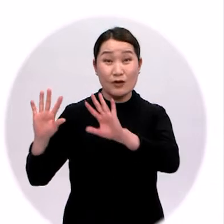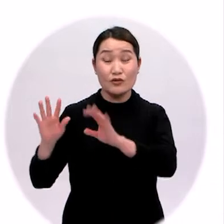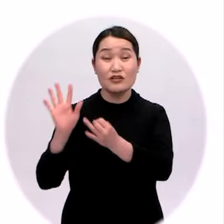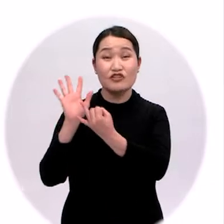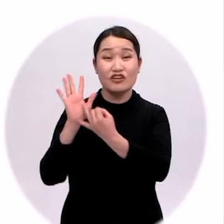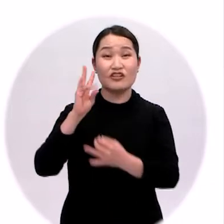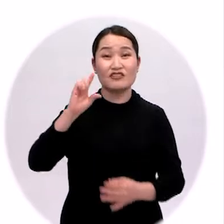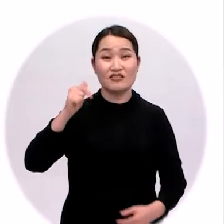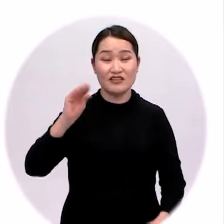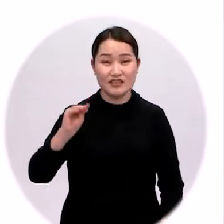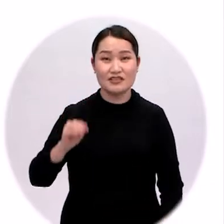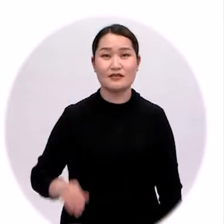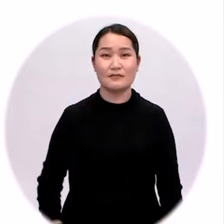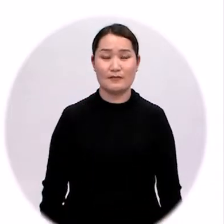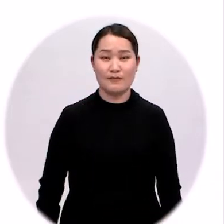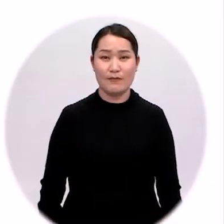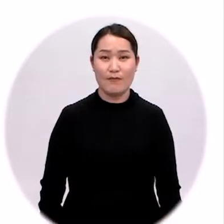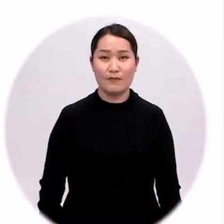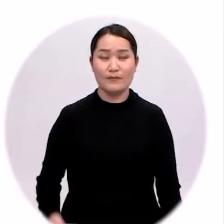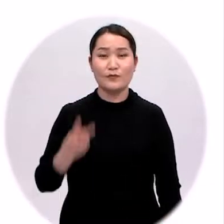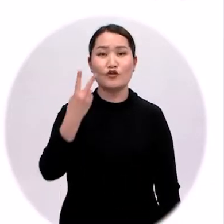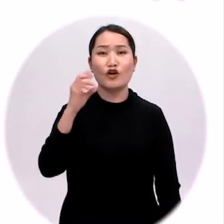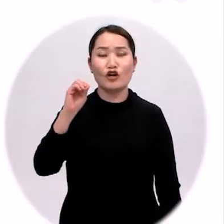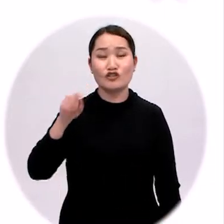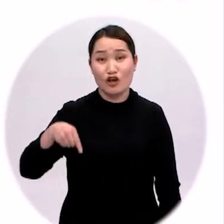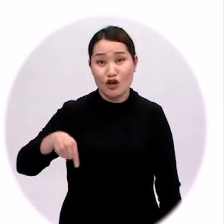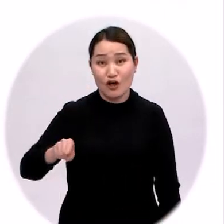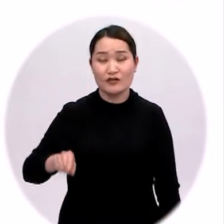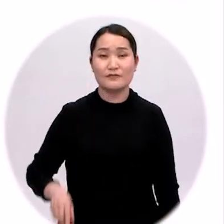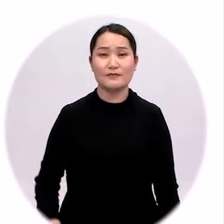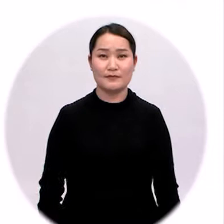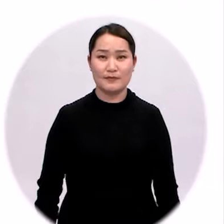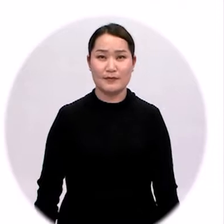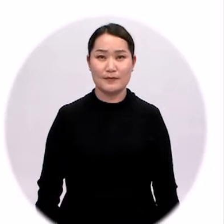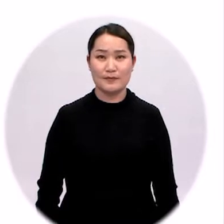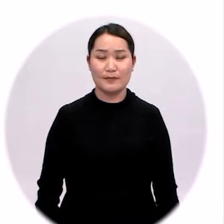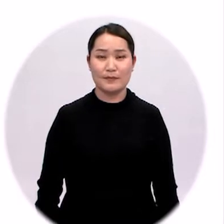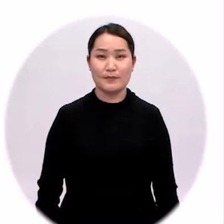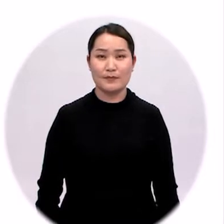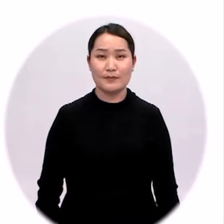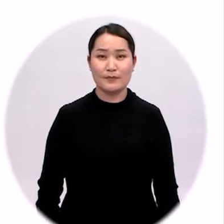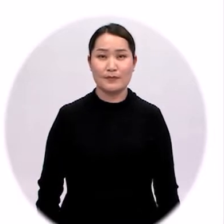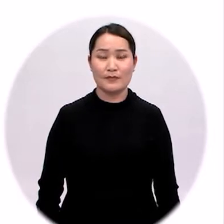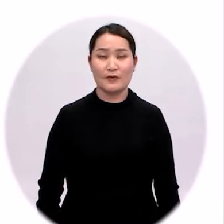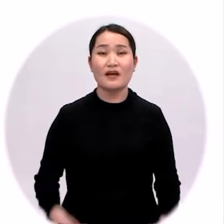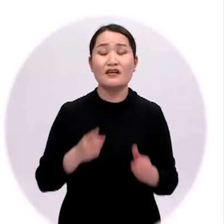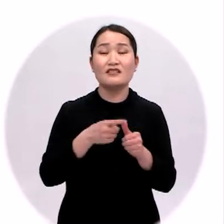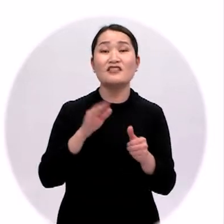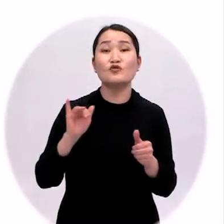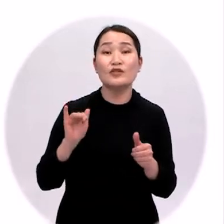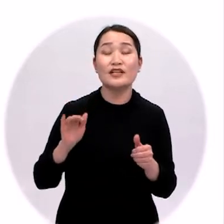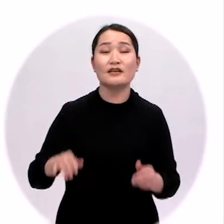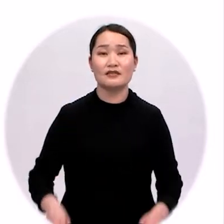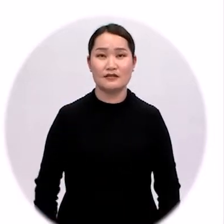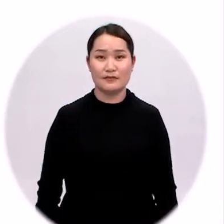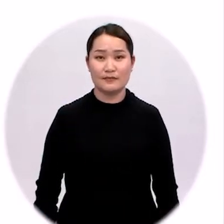Тэгвэл 17 нь 20-тай ойр байх нь байна, тийм ээ. 17-г тэгвэл баримжаалж хэлвэл юу гэж хэлэх вэ